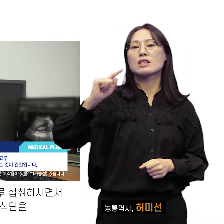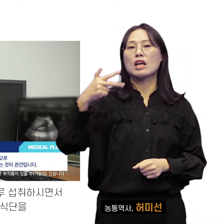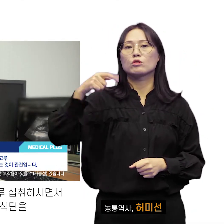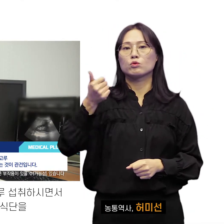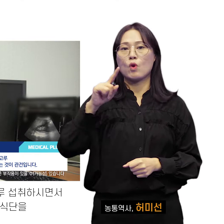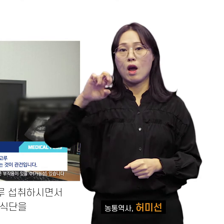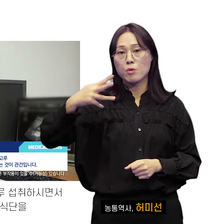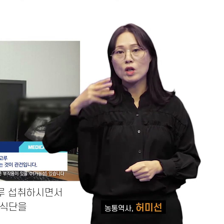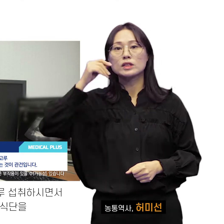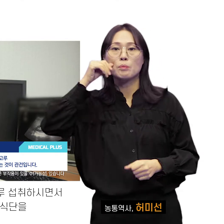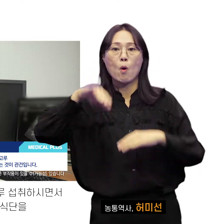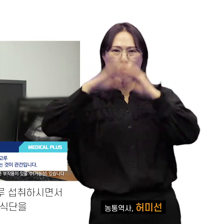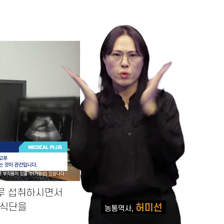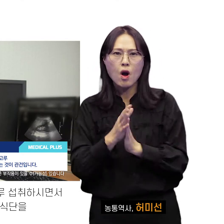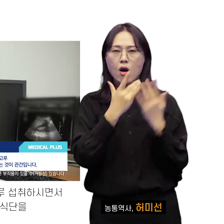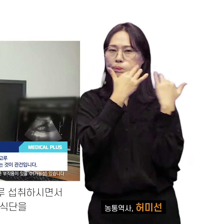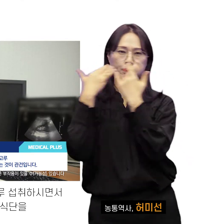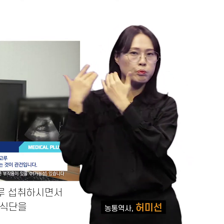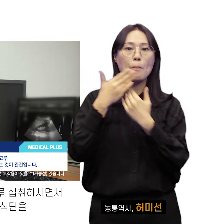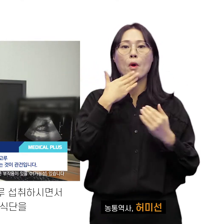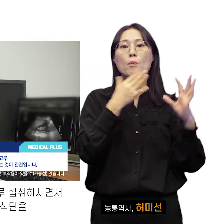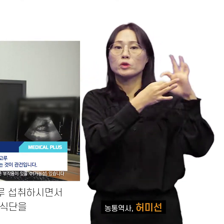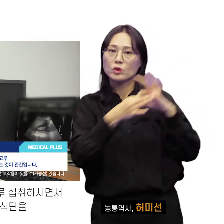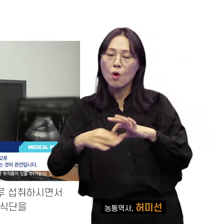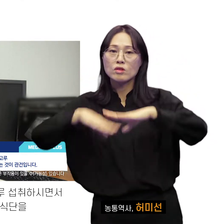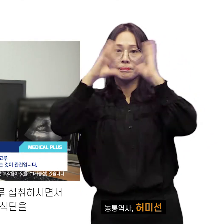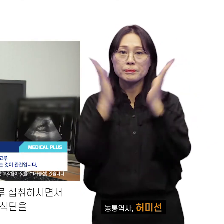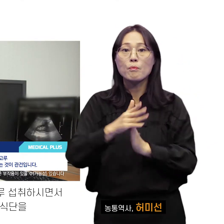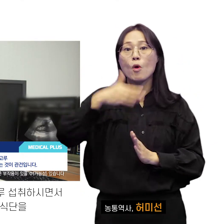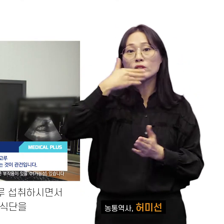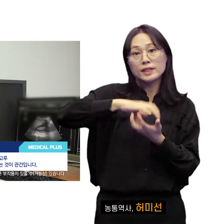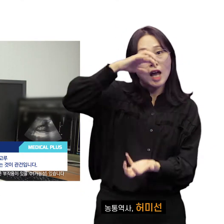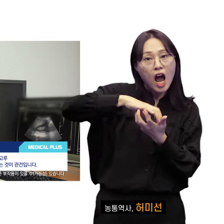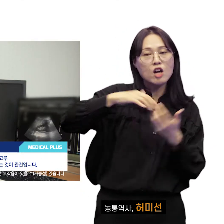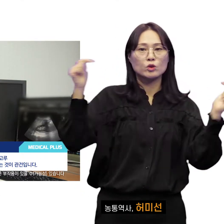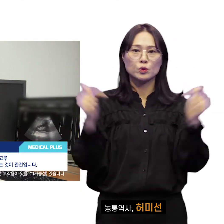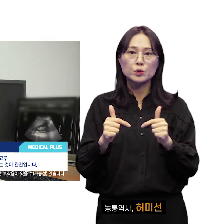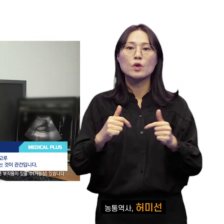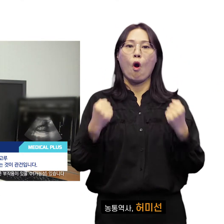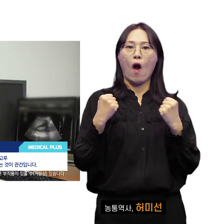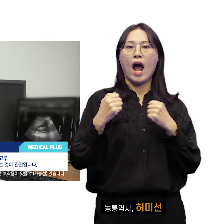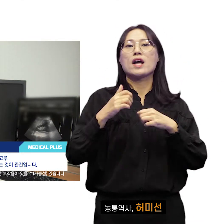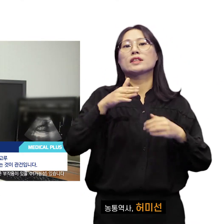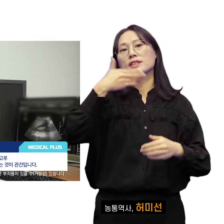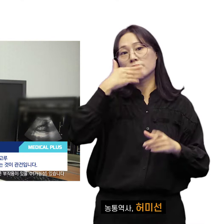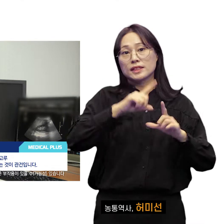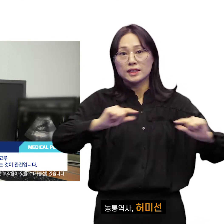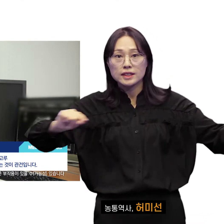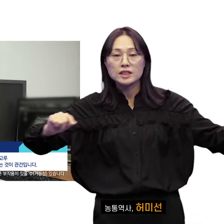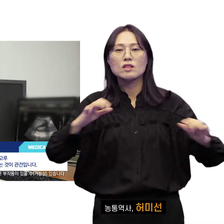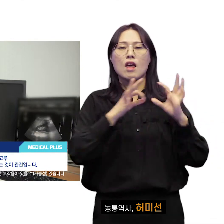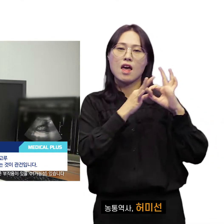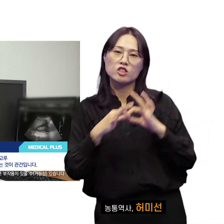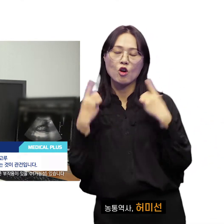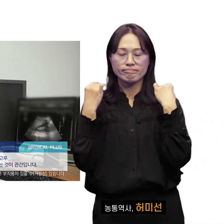골고루 섭취하시면서 전체적으로는 칼로리를 줄인 건강한 식단을 꾸준히 유지하시는 것이